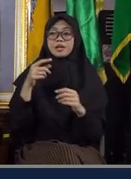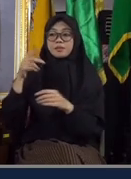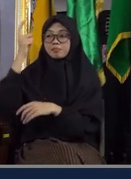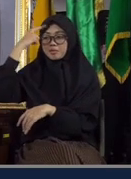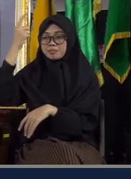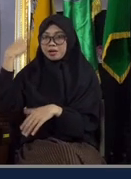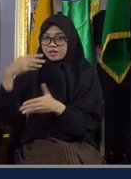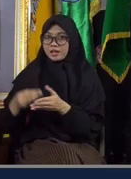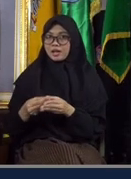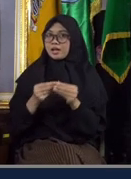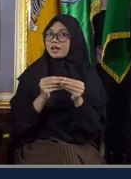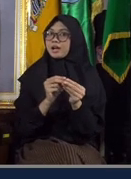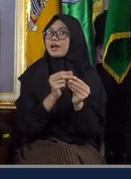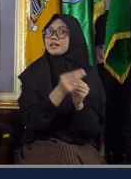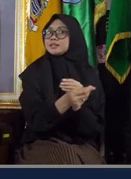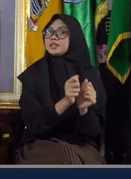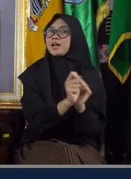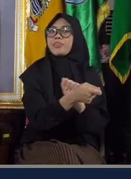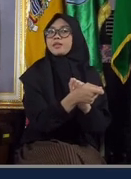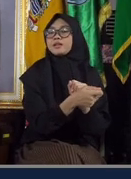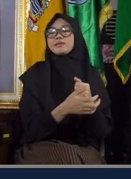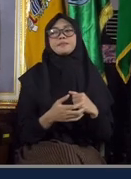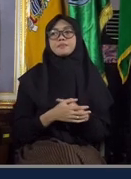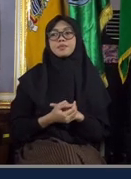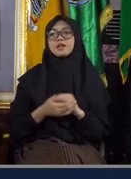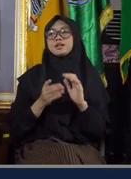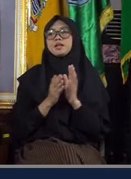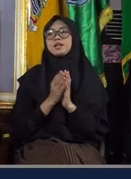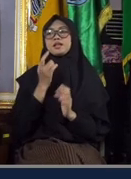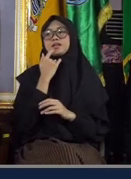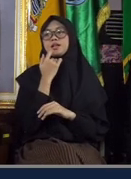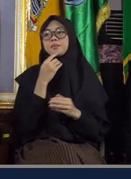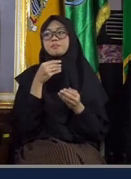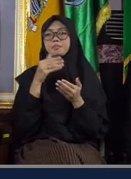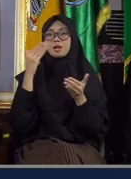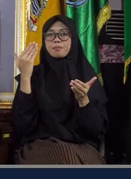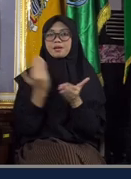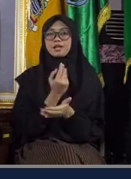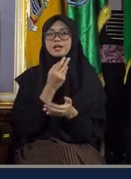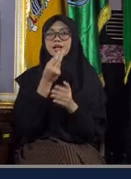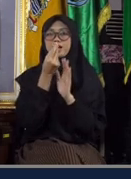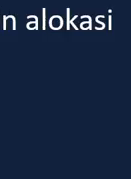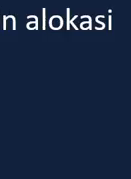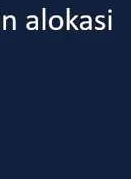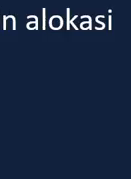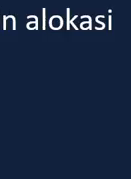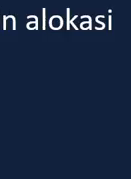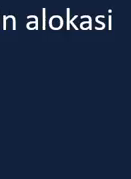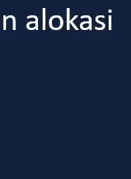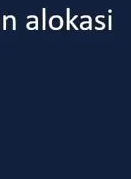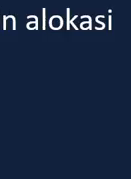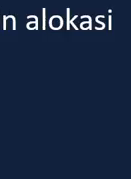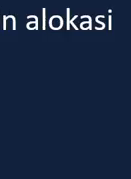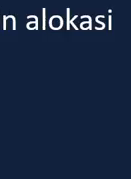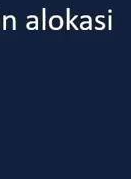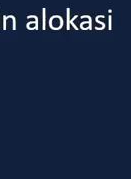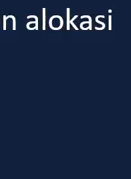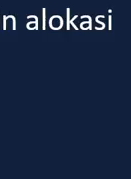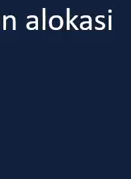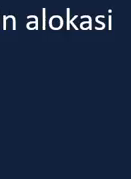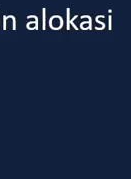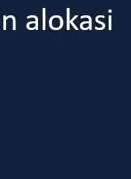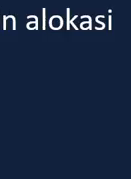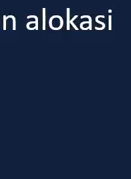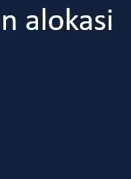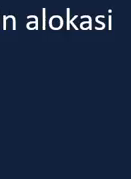Hai termasuk soal meningkatkan pendapat atau peningkatan ekonomi Monggo nanti kita saling belajar Kenapa pertumbuhan ekonomi tinggi dan Semarang tinggi sekali